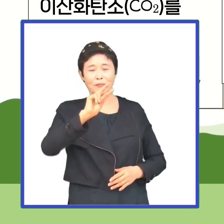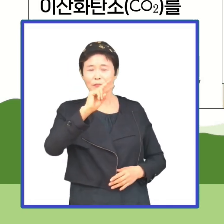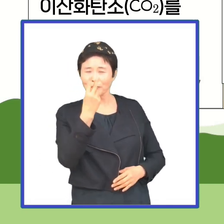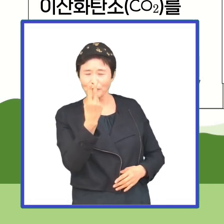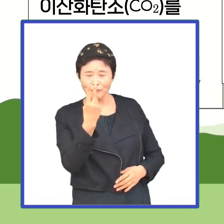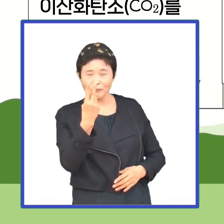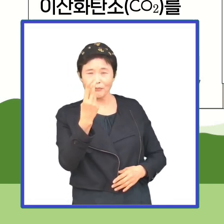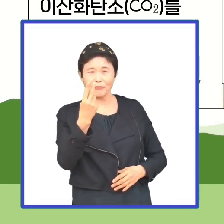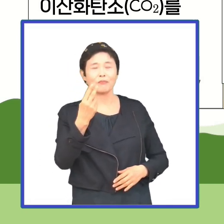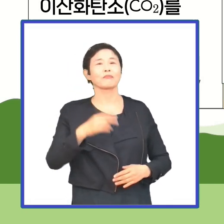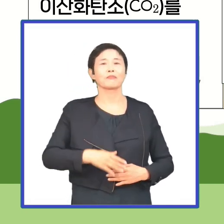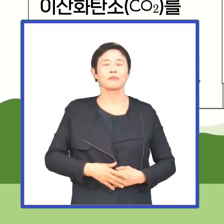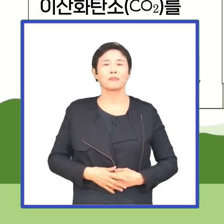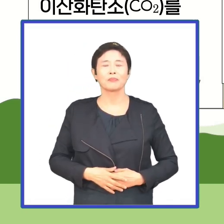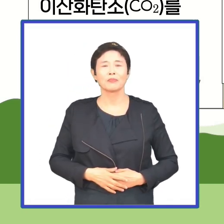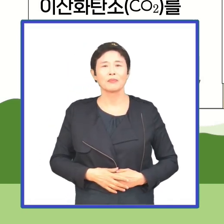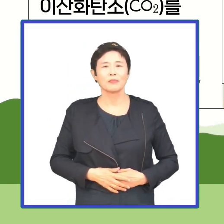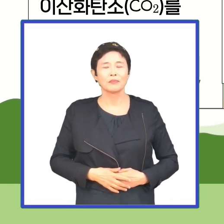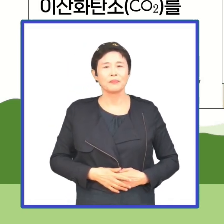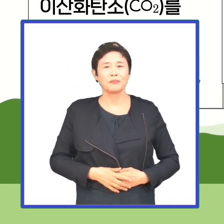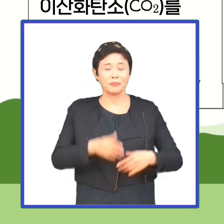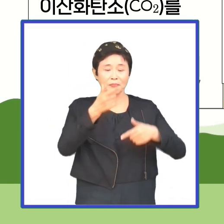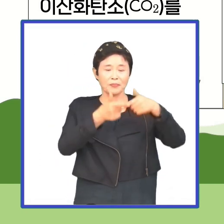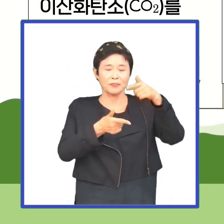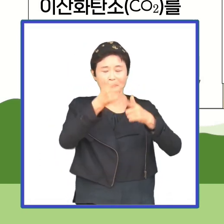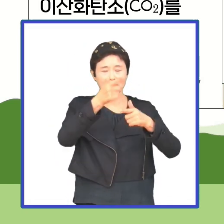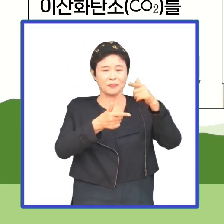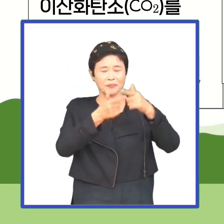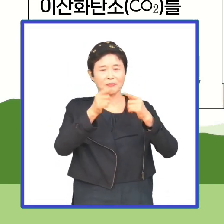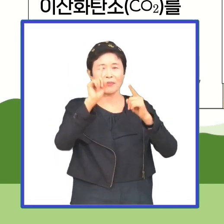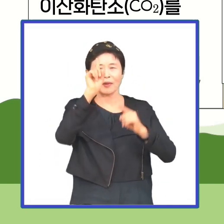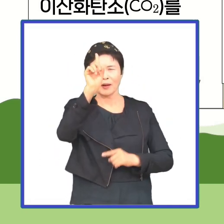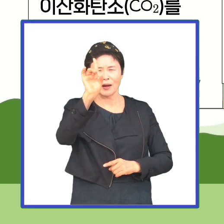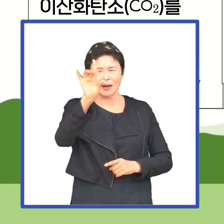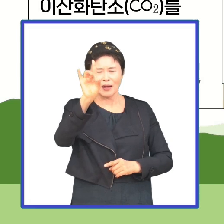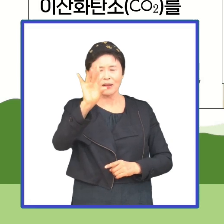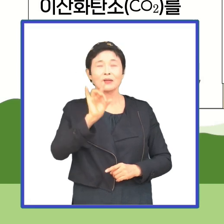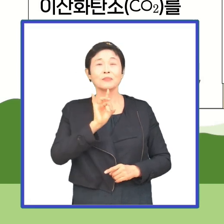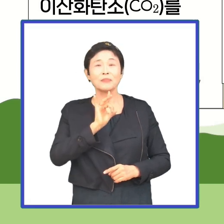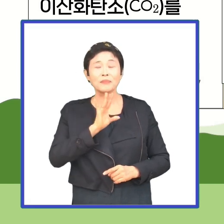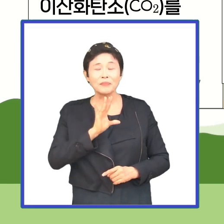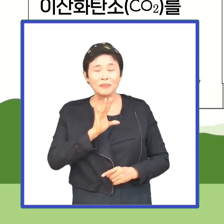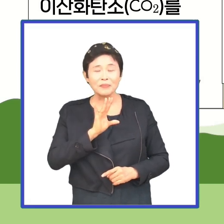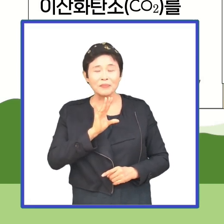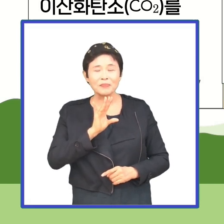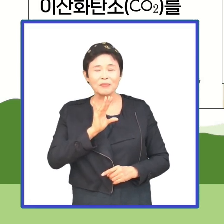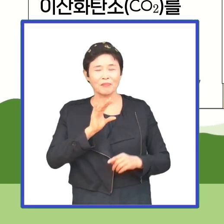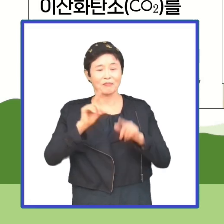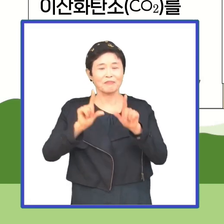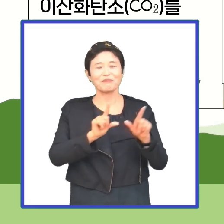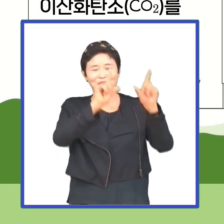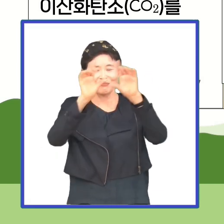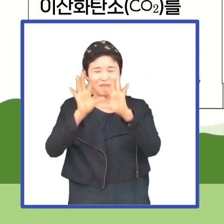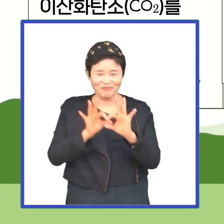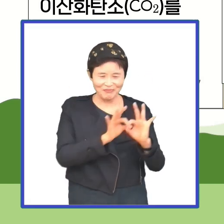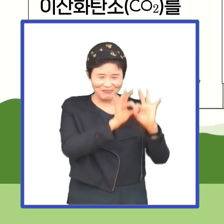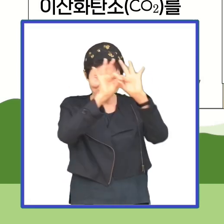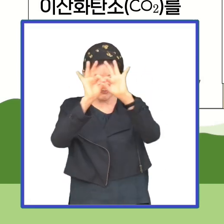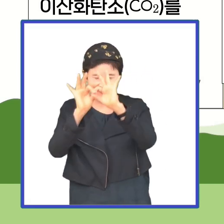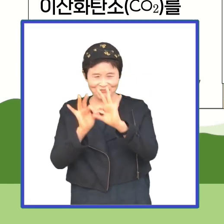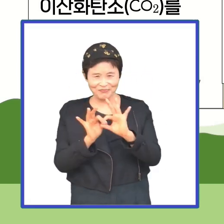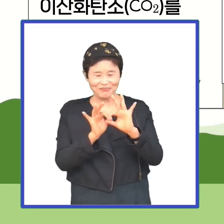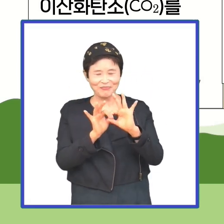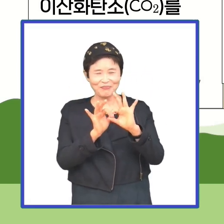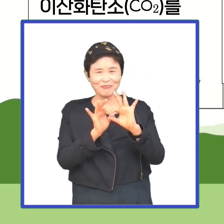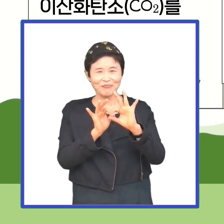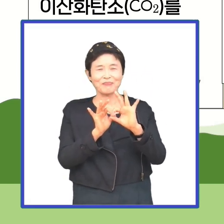필요할까요? 사실은 나무는 그 나무 한 그루만으로도 우리가 하나의 생태계를 이루고 있다라고 할 수 있을